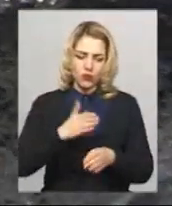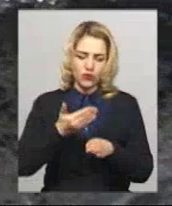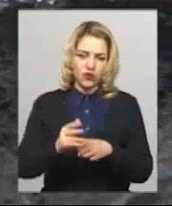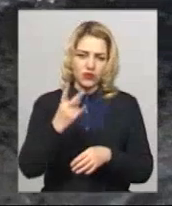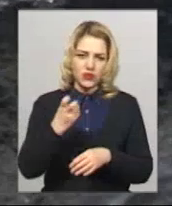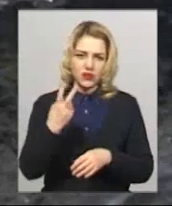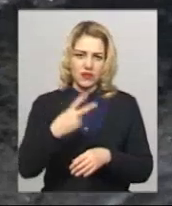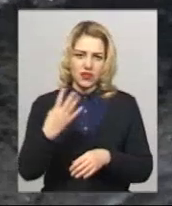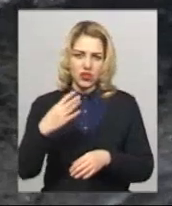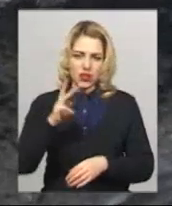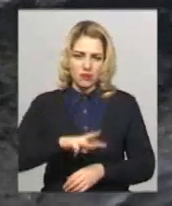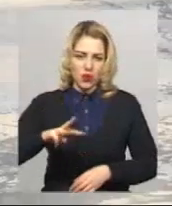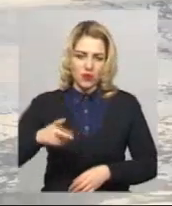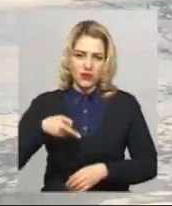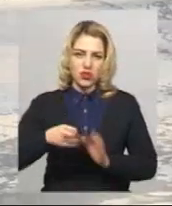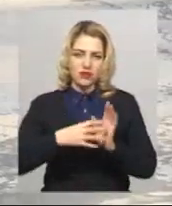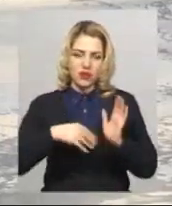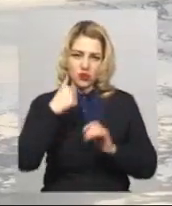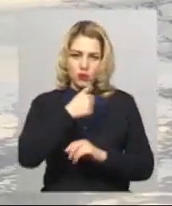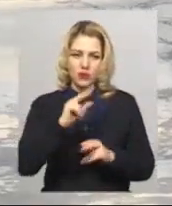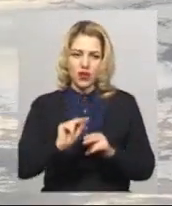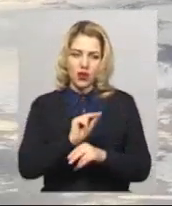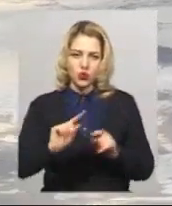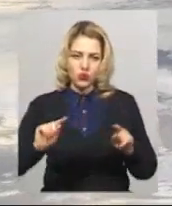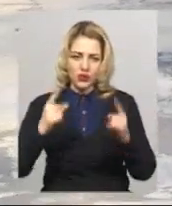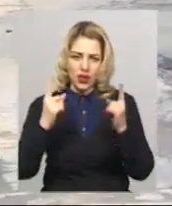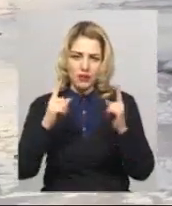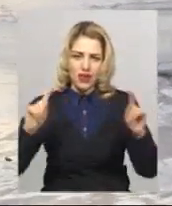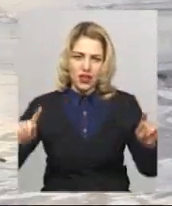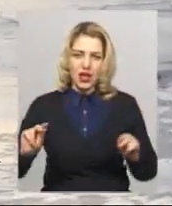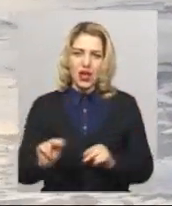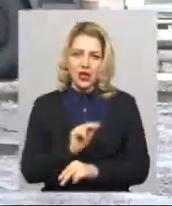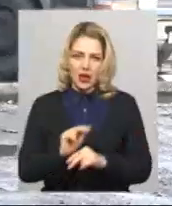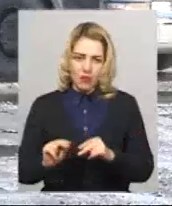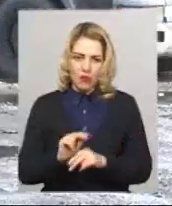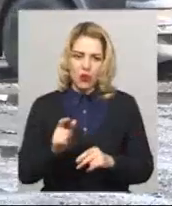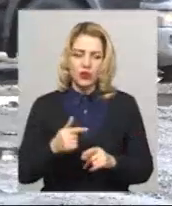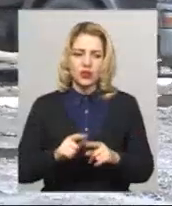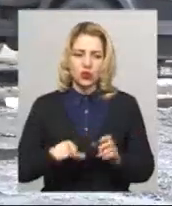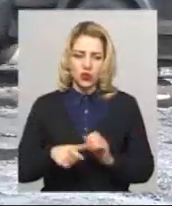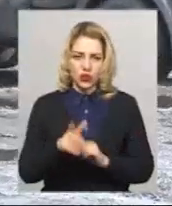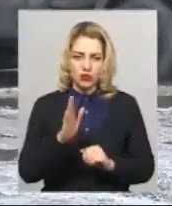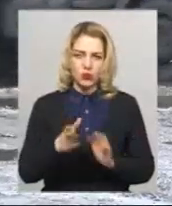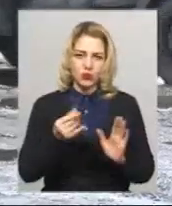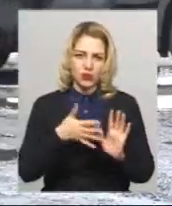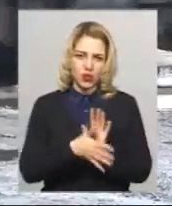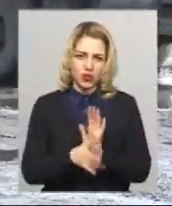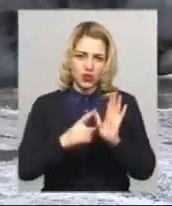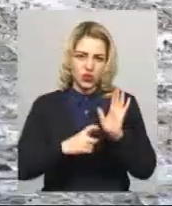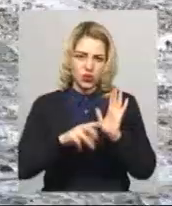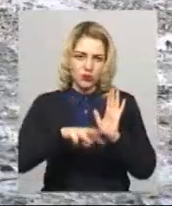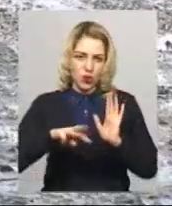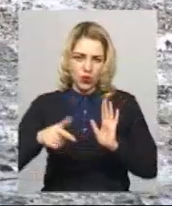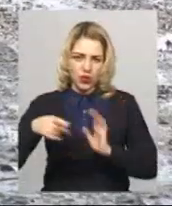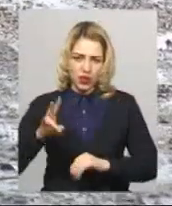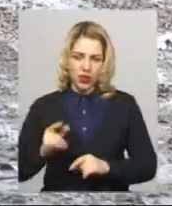224 мільйони у 2019 році, на реконструкцію та капітальний ремонт доріг державного значення, що проходить через Хмельниччину, піде ще 600 мільйонів гривень. Та додає,